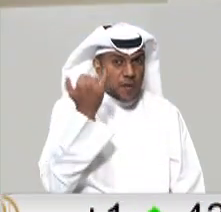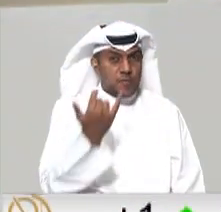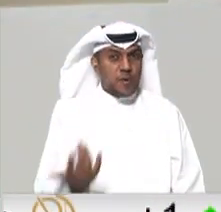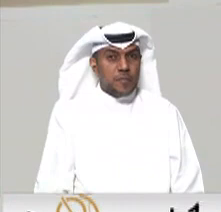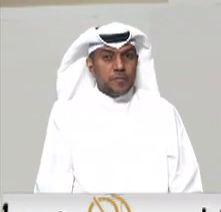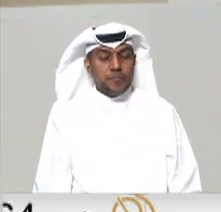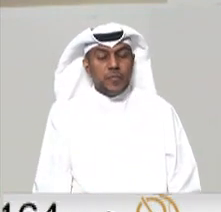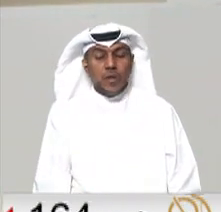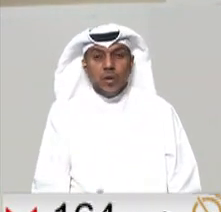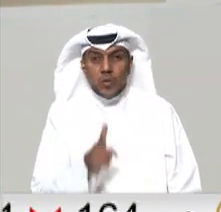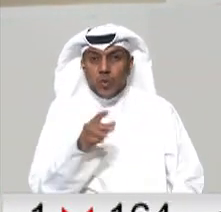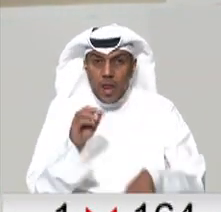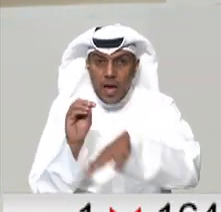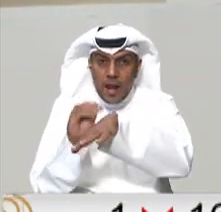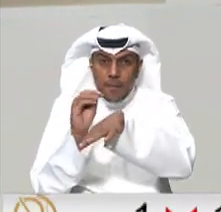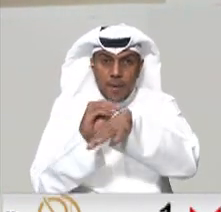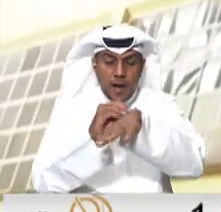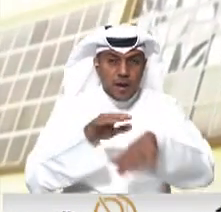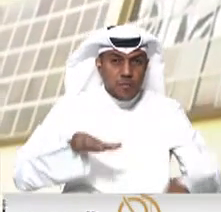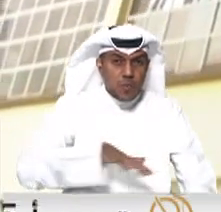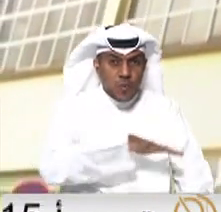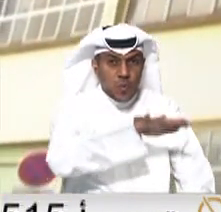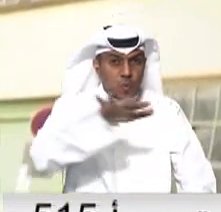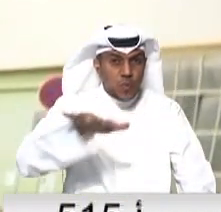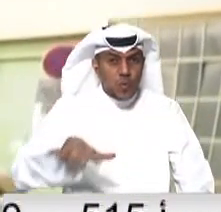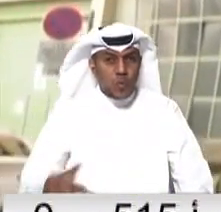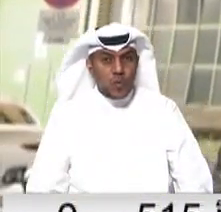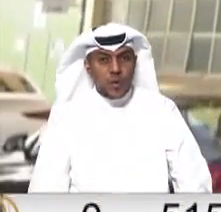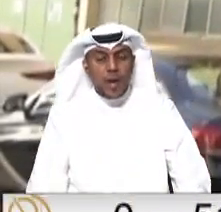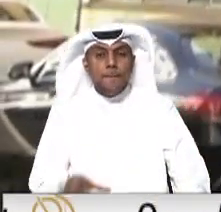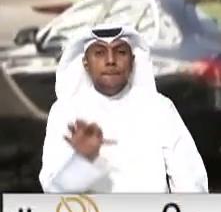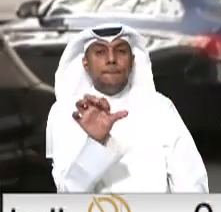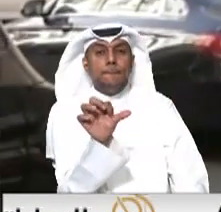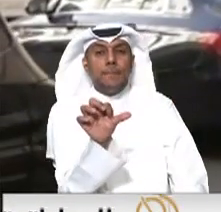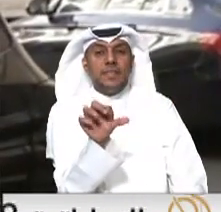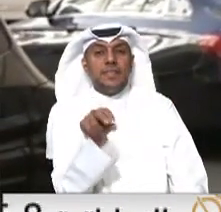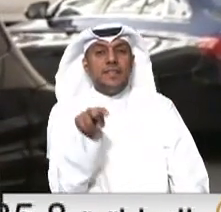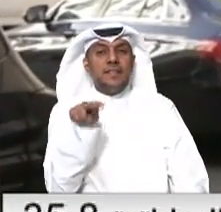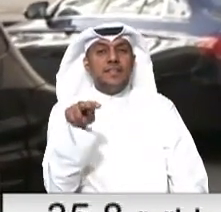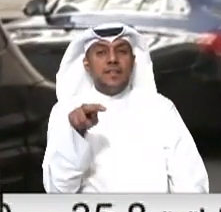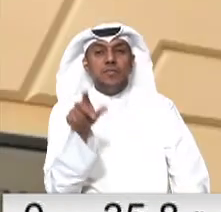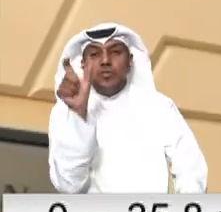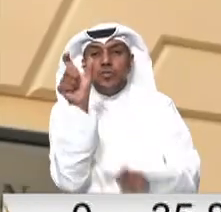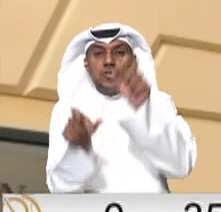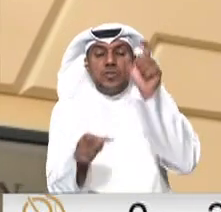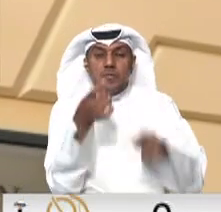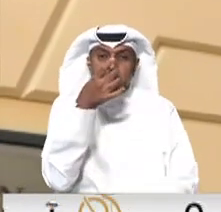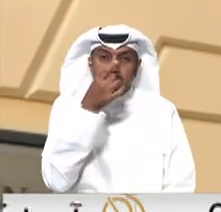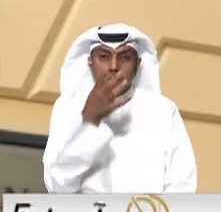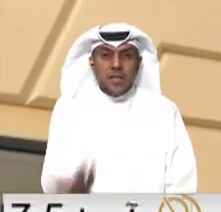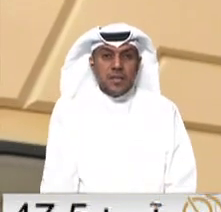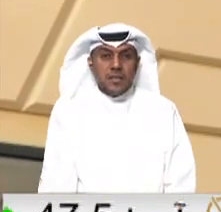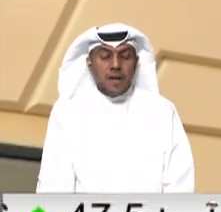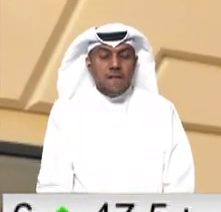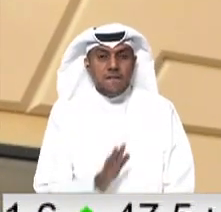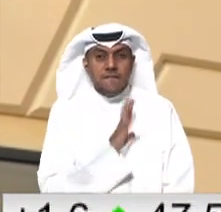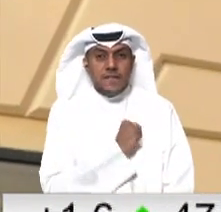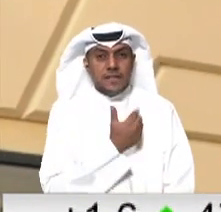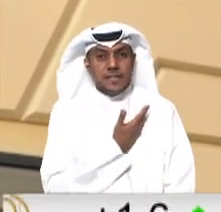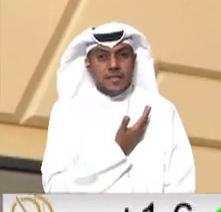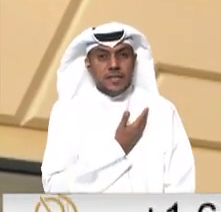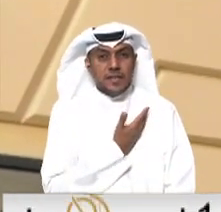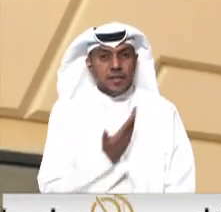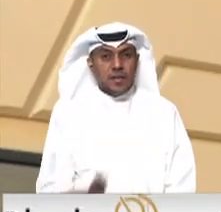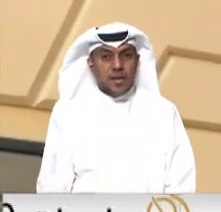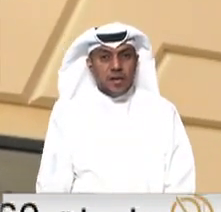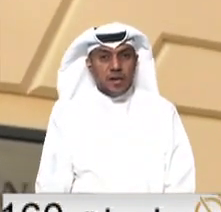كلمة آسف واحدة عن أكثر من 900 شخص قتلوا في الهجمات الأخيرة على قطاع غزة، مستنكرا